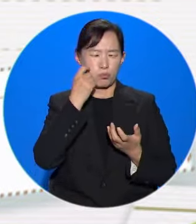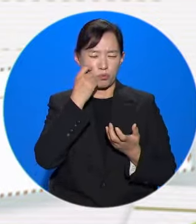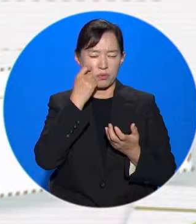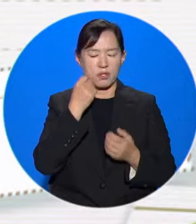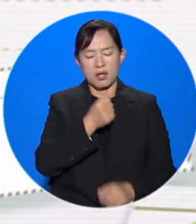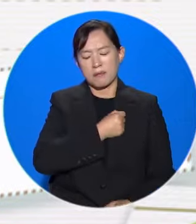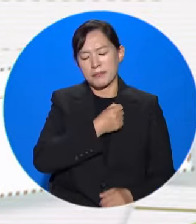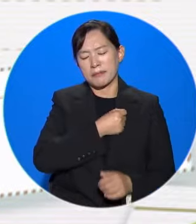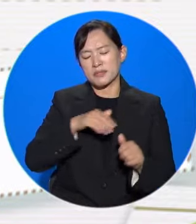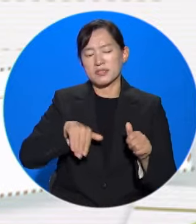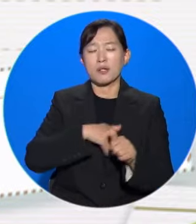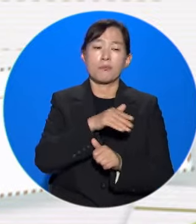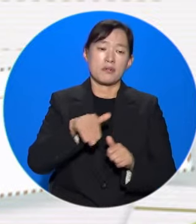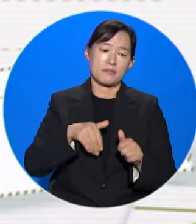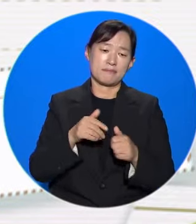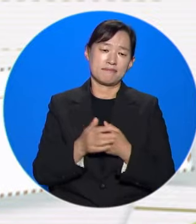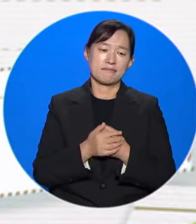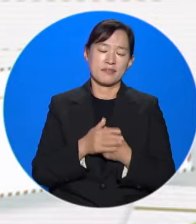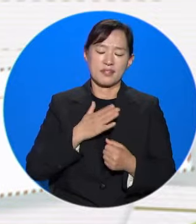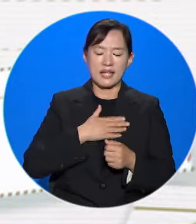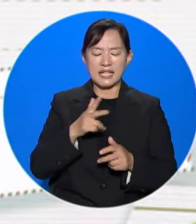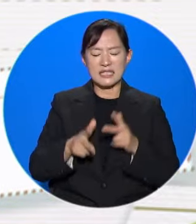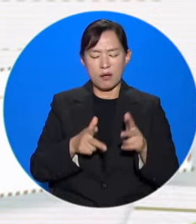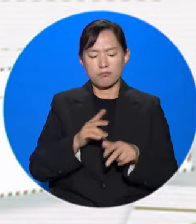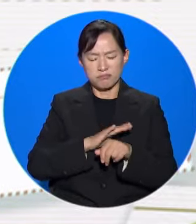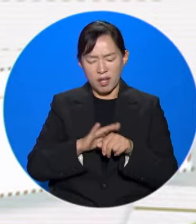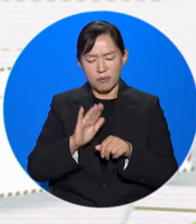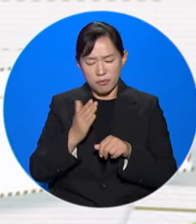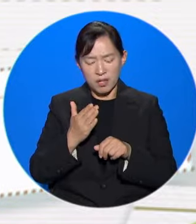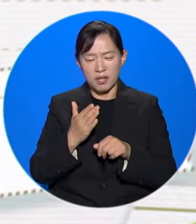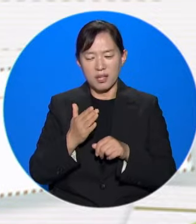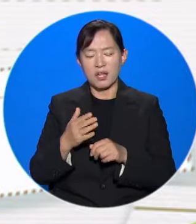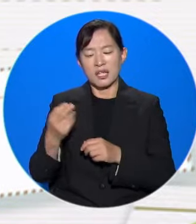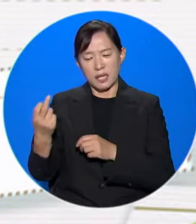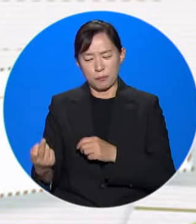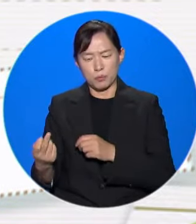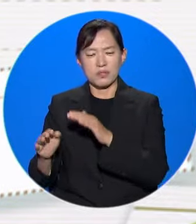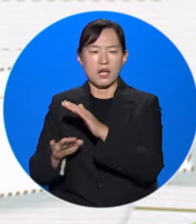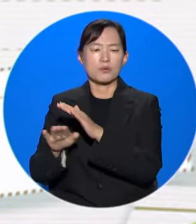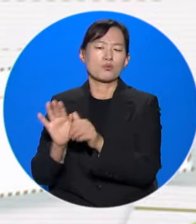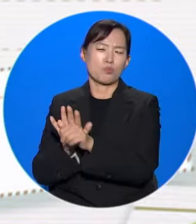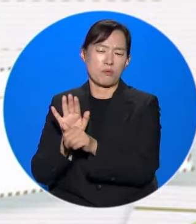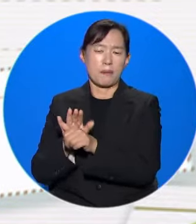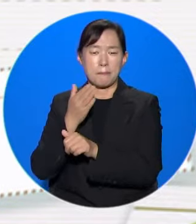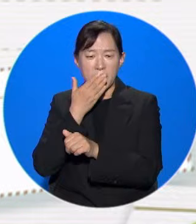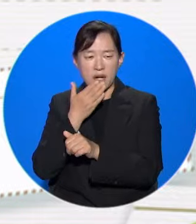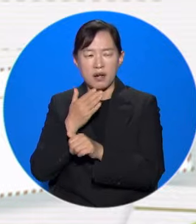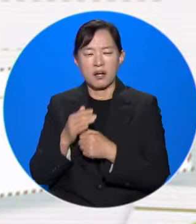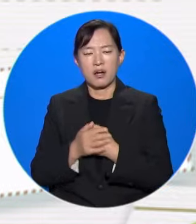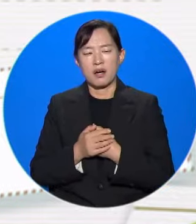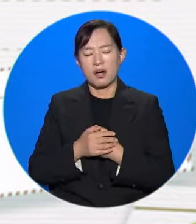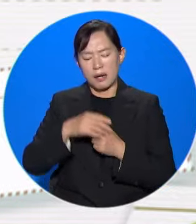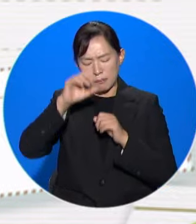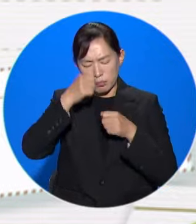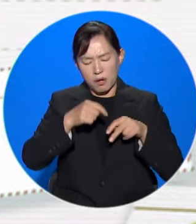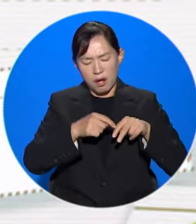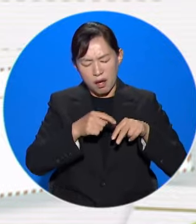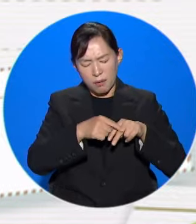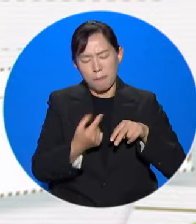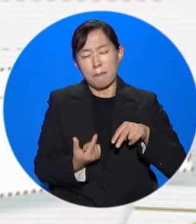답답한 상황 가운데 있어요. 제 사업이 잘 돼야 남동생 가정에 도움을 줄 수 있을 텐데 무릎